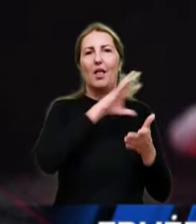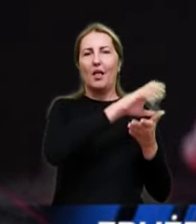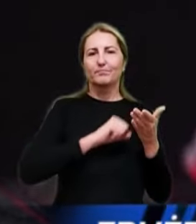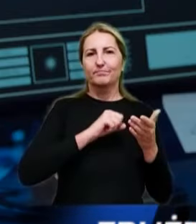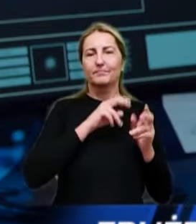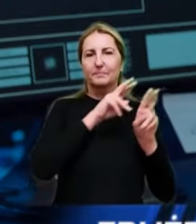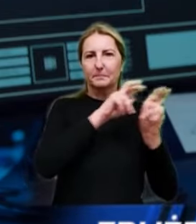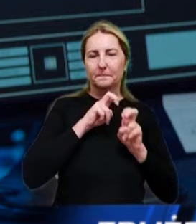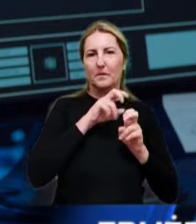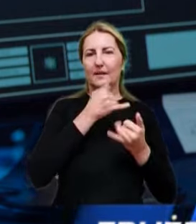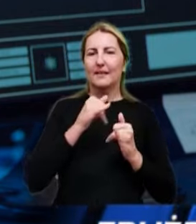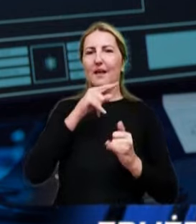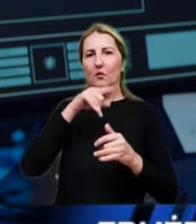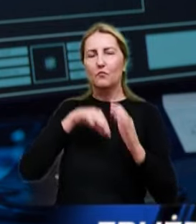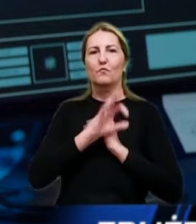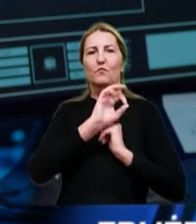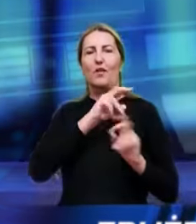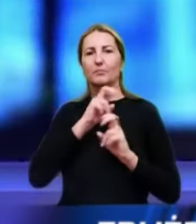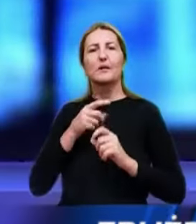nie klikać w podejrzane linki.